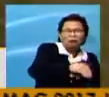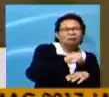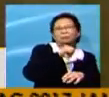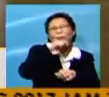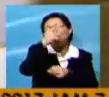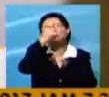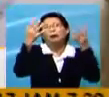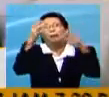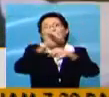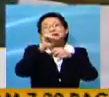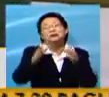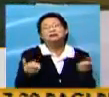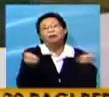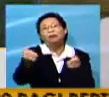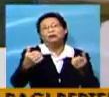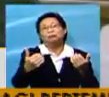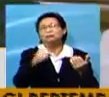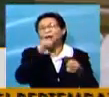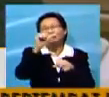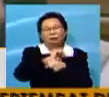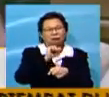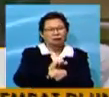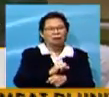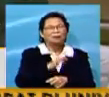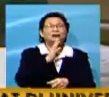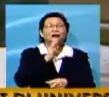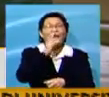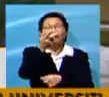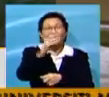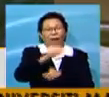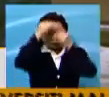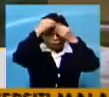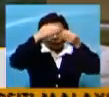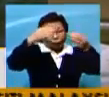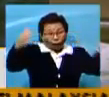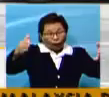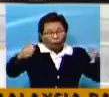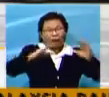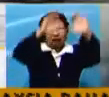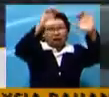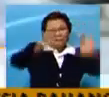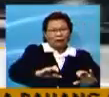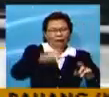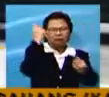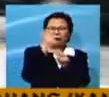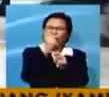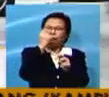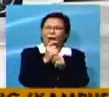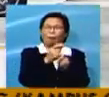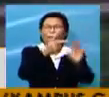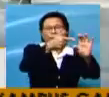Datuk Seri Hamzah bercakap kepada media di Angkasa Puri selepas mengumumkan mekanisme